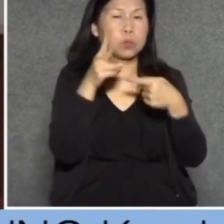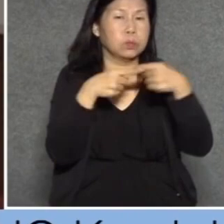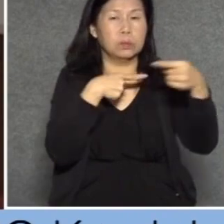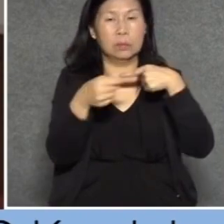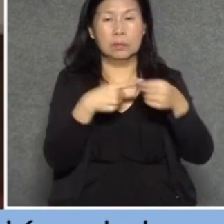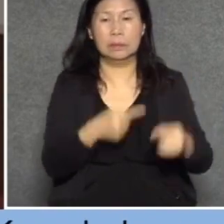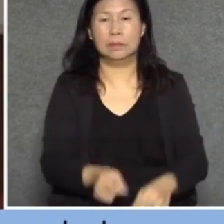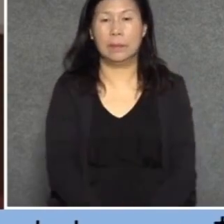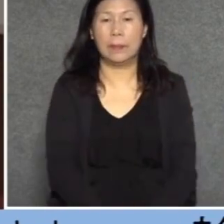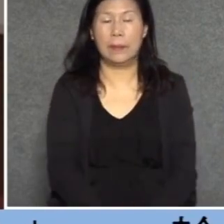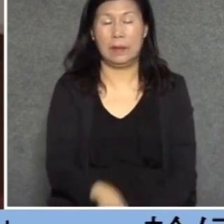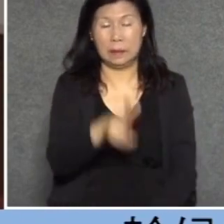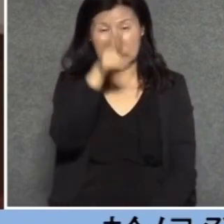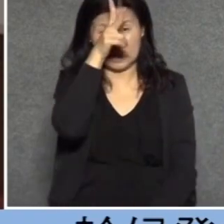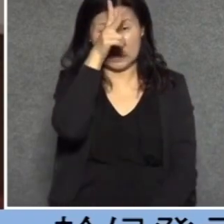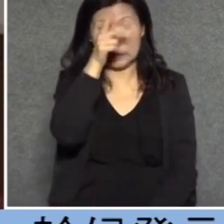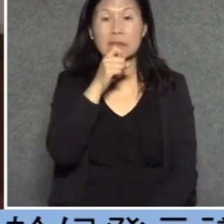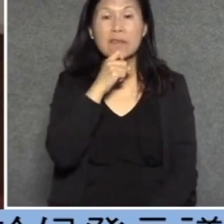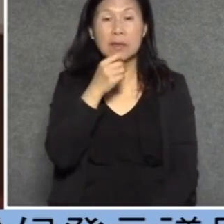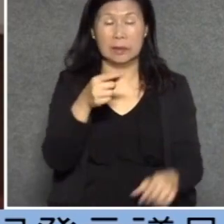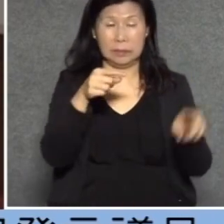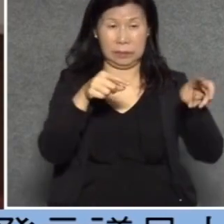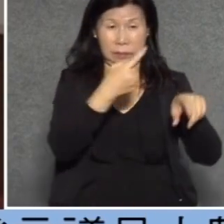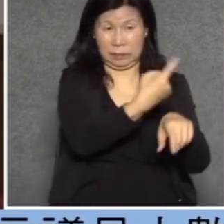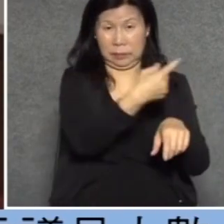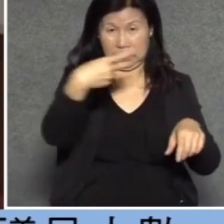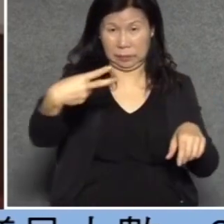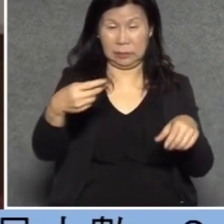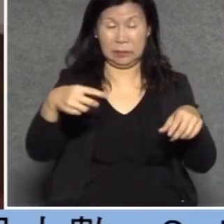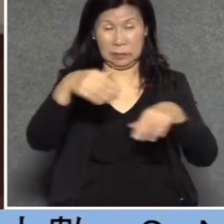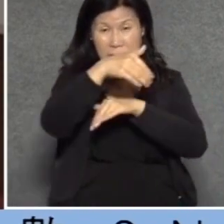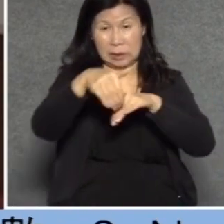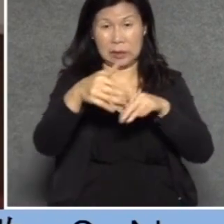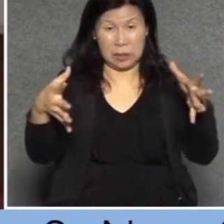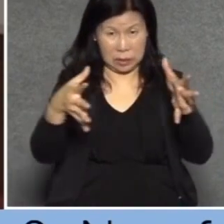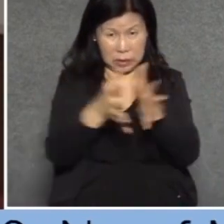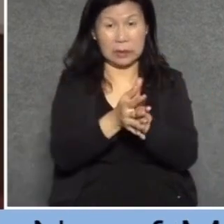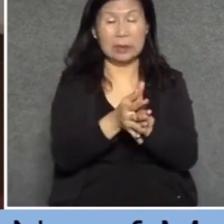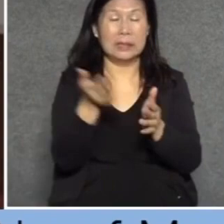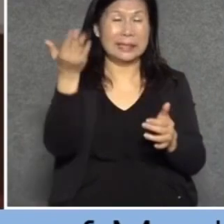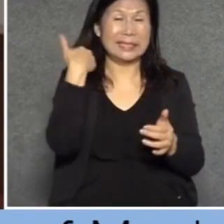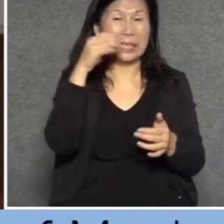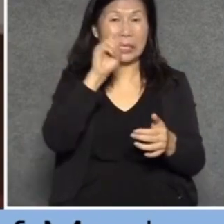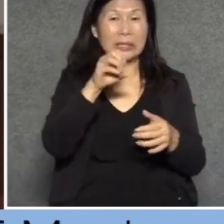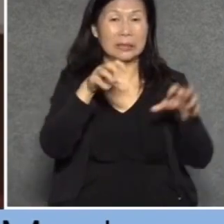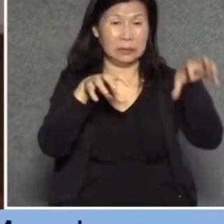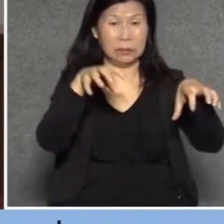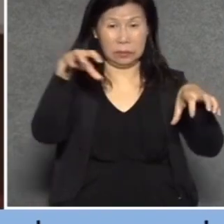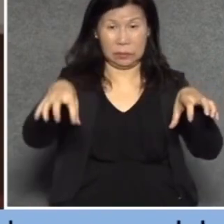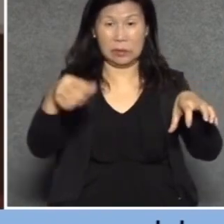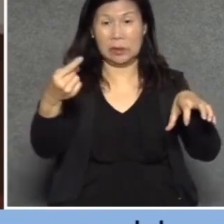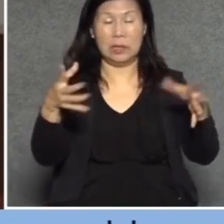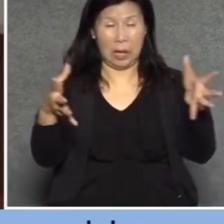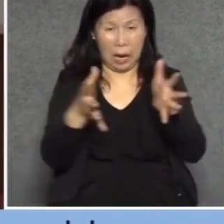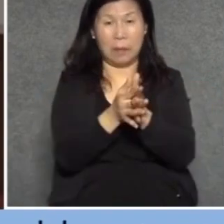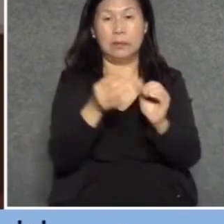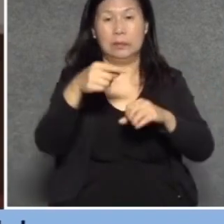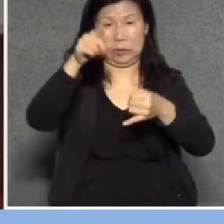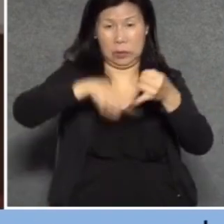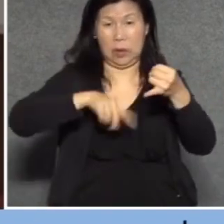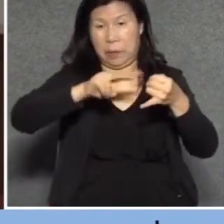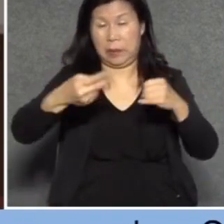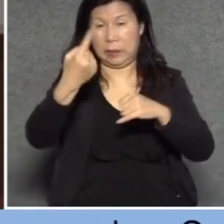即係所以政府應該將兩個計劃咧就合併，即係我先前所講嗰兩個計劃合併成為一個補償計